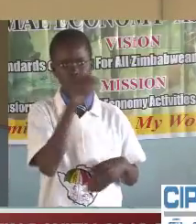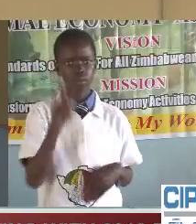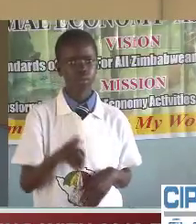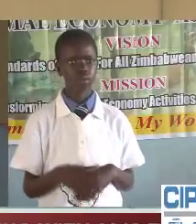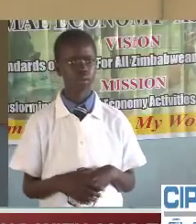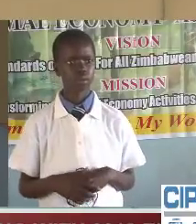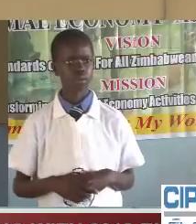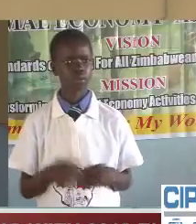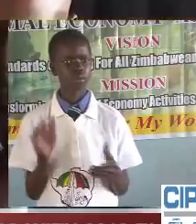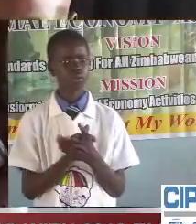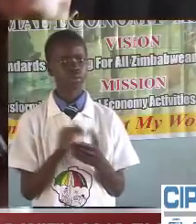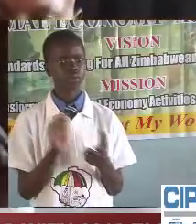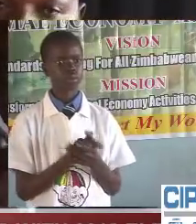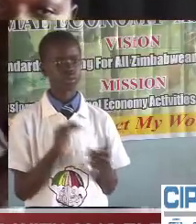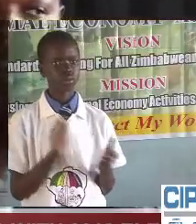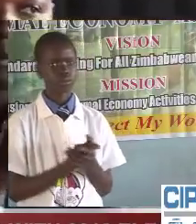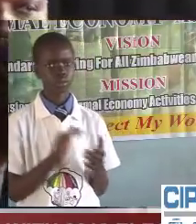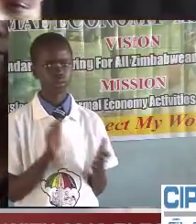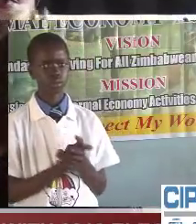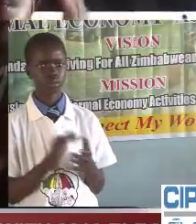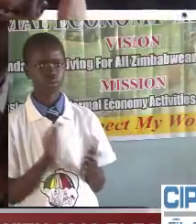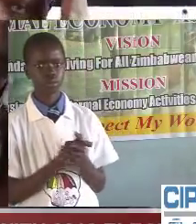here.